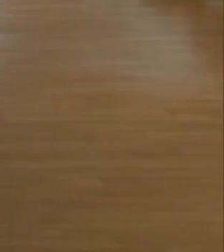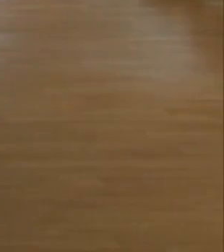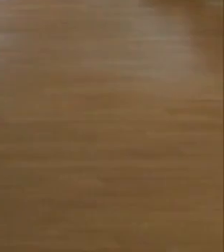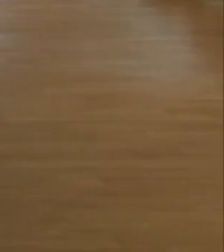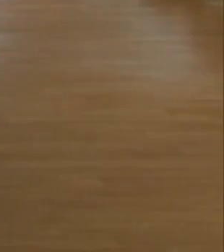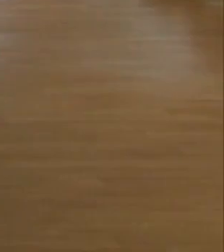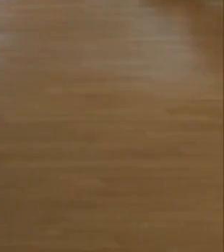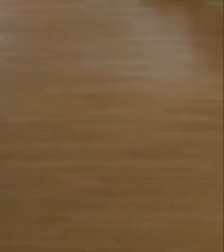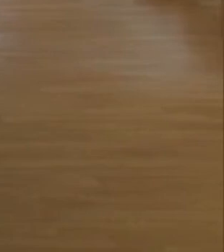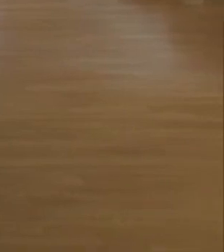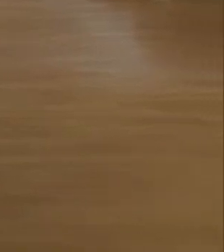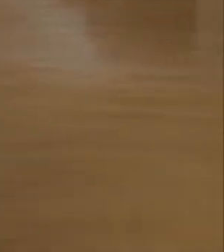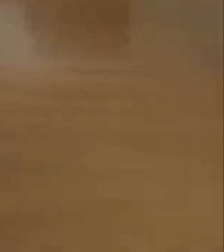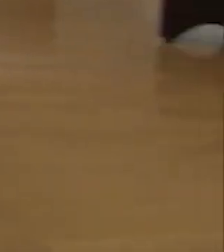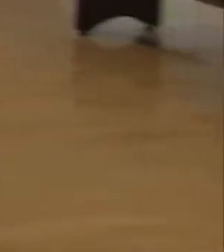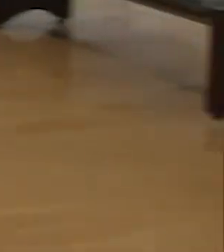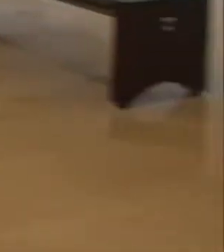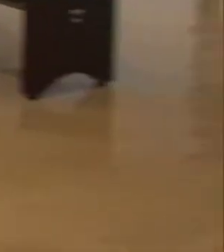기각했습니다